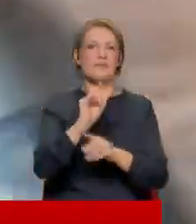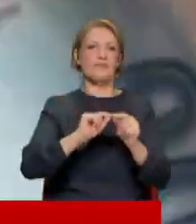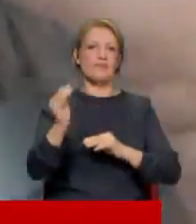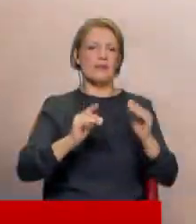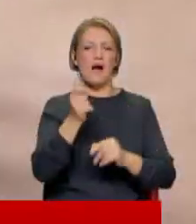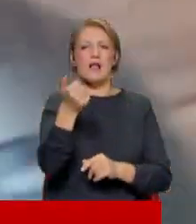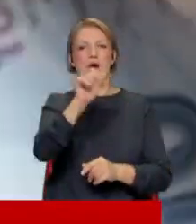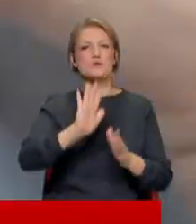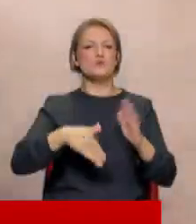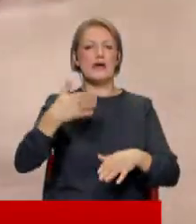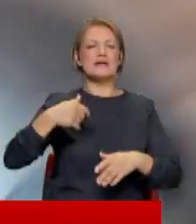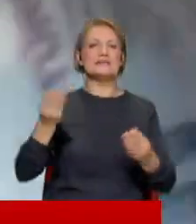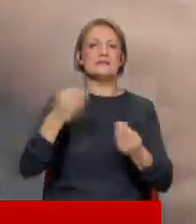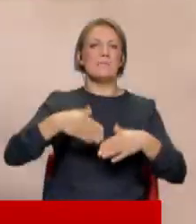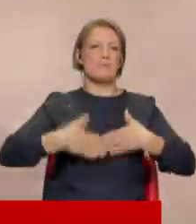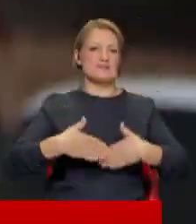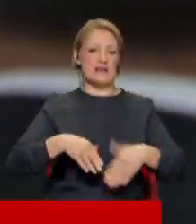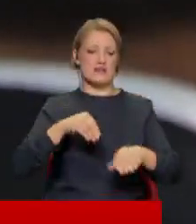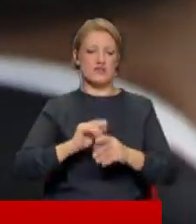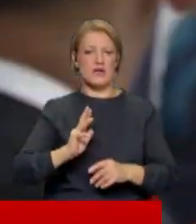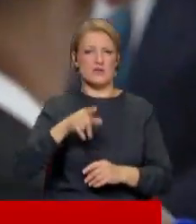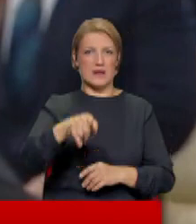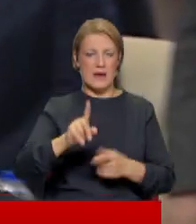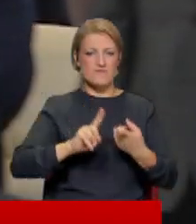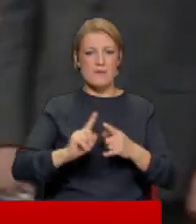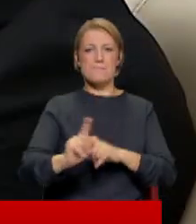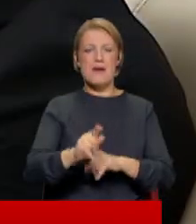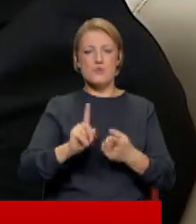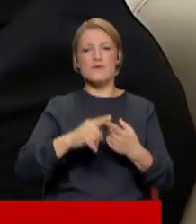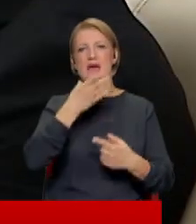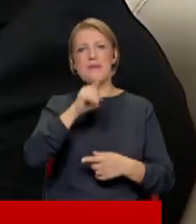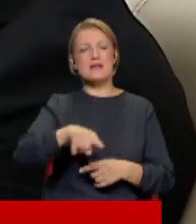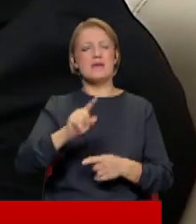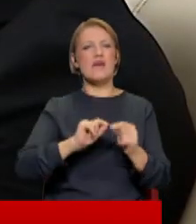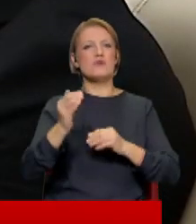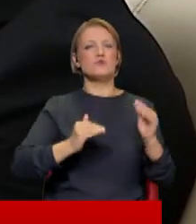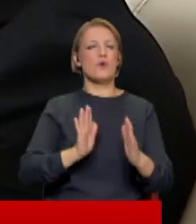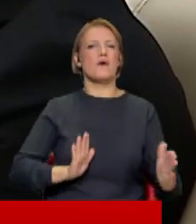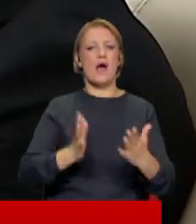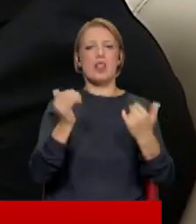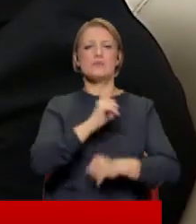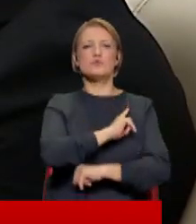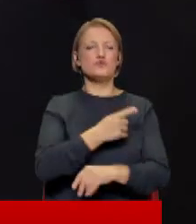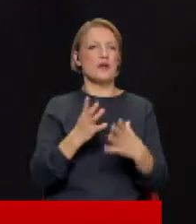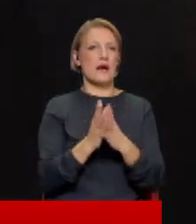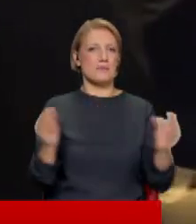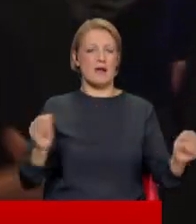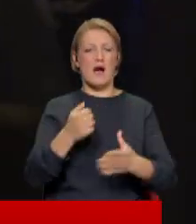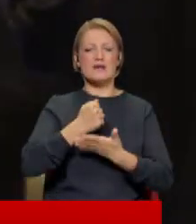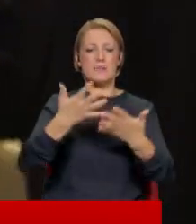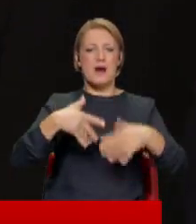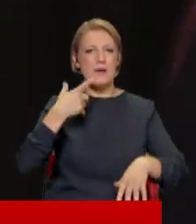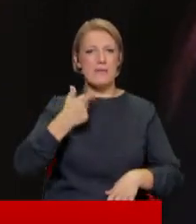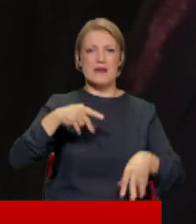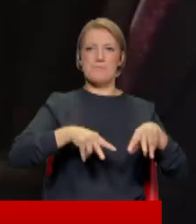6 ay sonra zampazarlıklarının içinde geçerken ve memur emekli enflasyon karşısında alım gücünü yitirirken Hazine